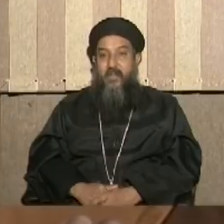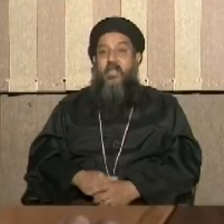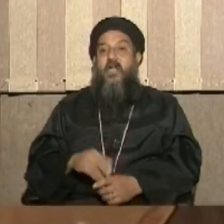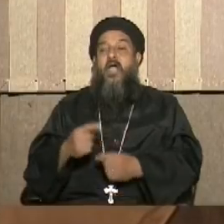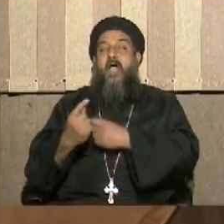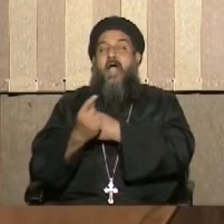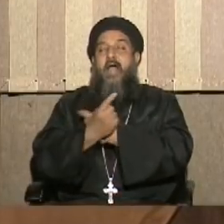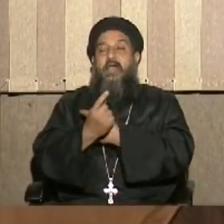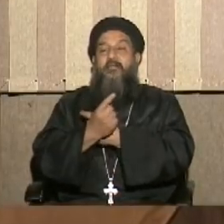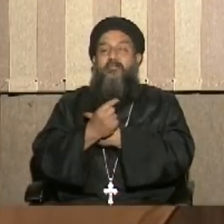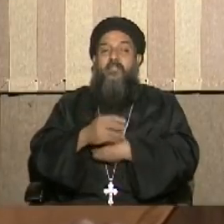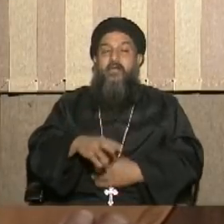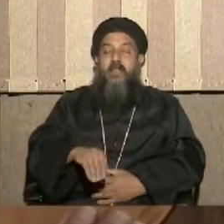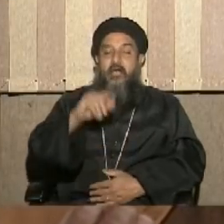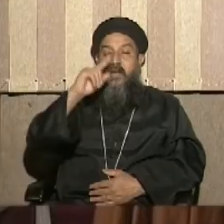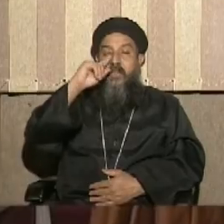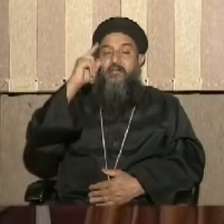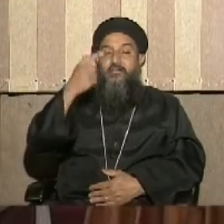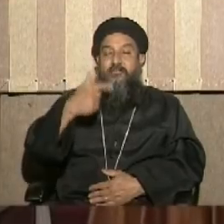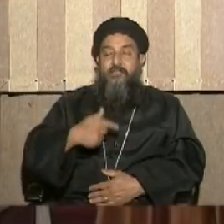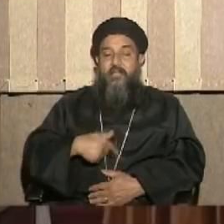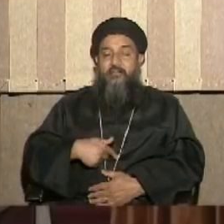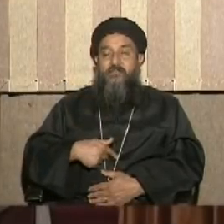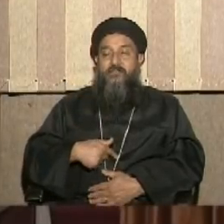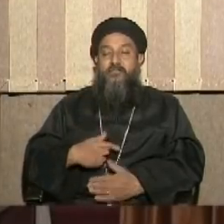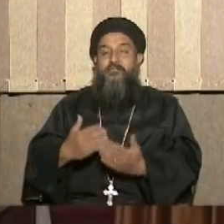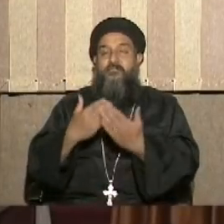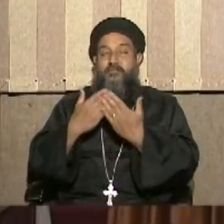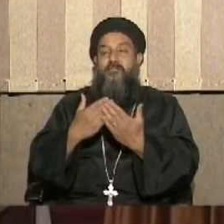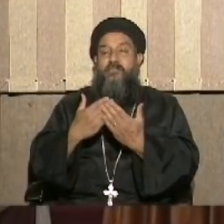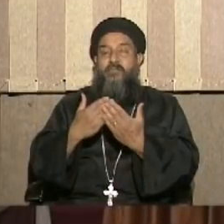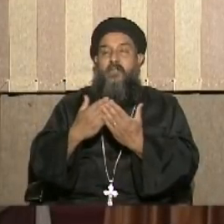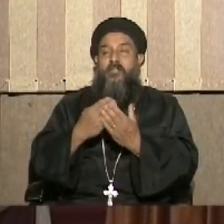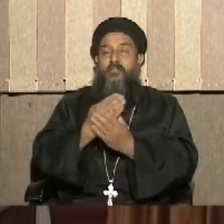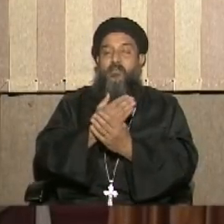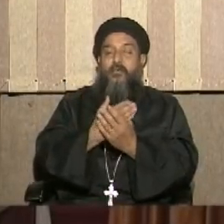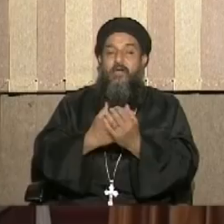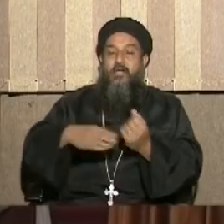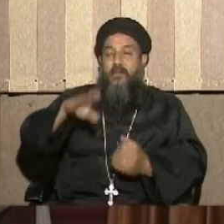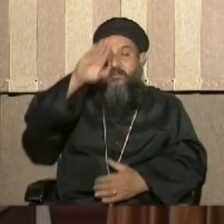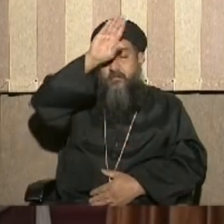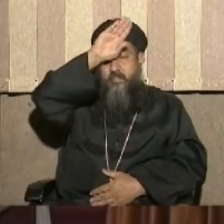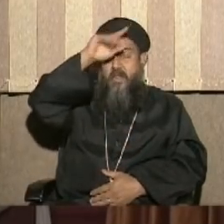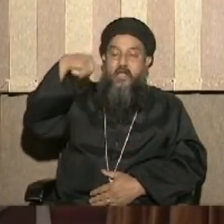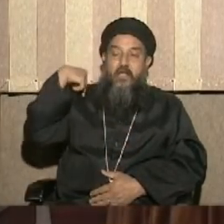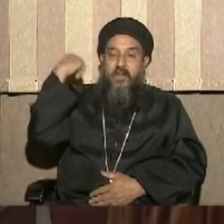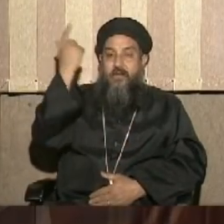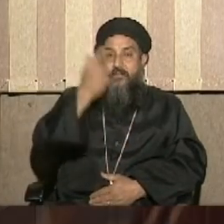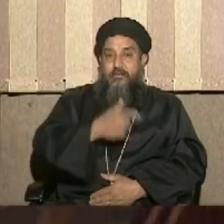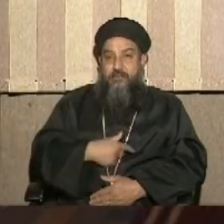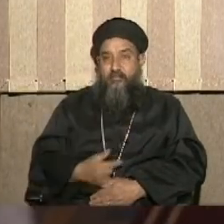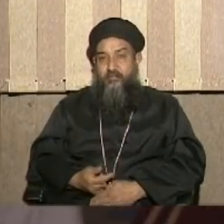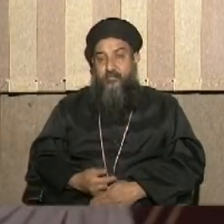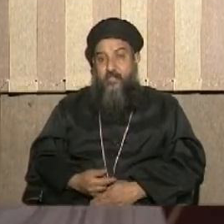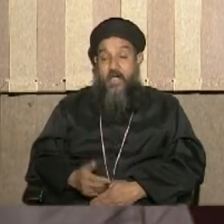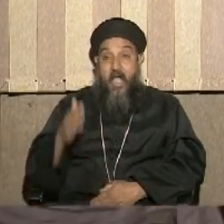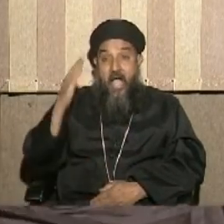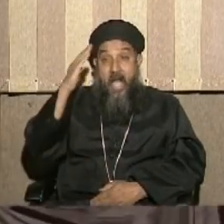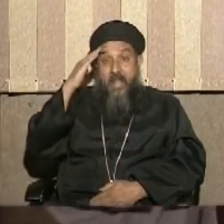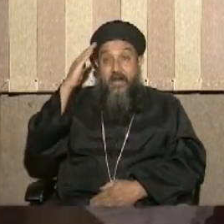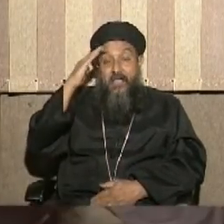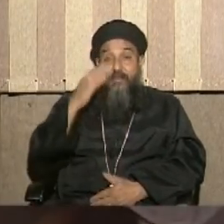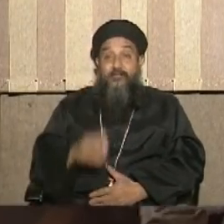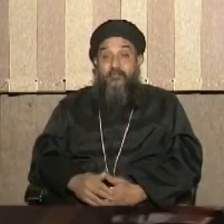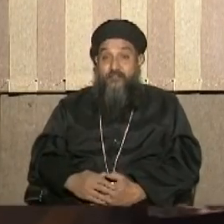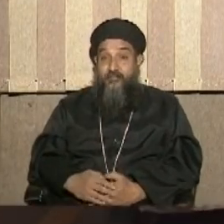ارشدني لما فيه خلاص نفسي وصلاة ولادك ماكسيموس ودوماديوس. آمين. أهلا أهلا يا أبائي،